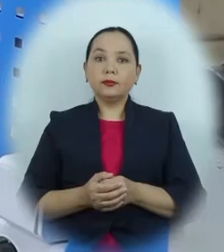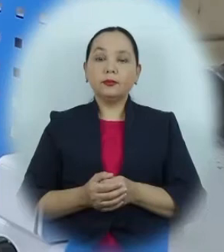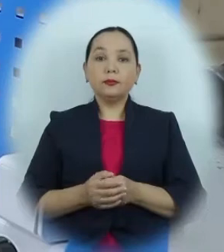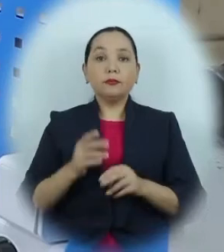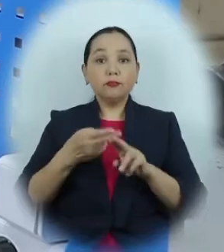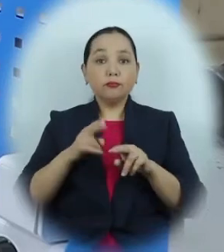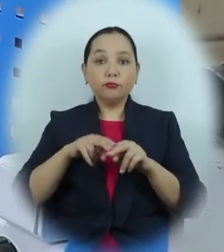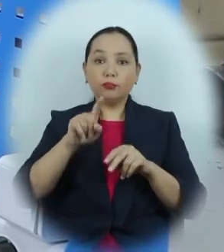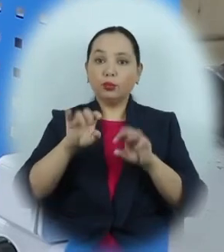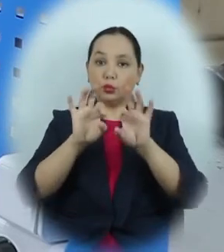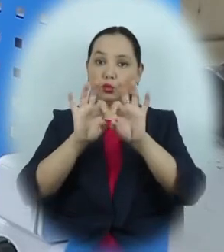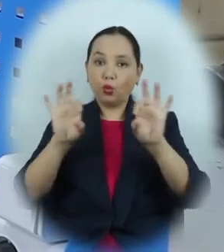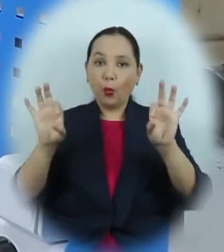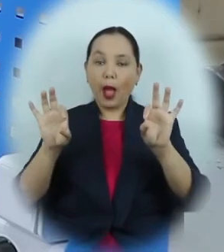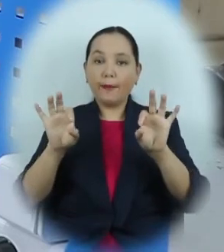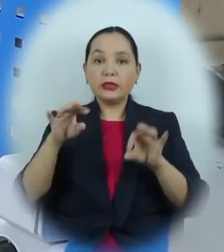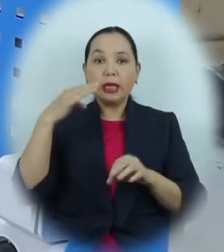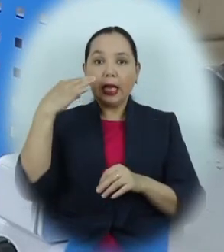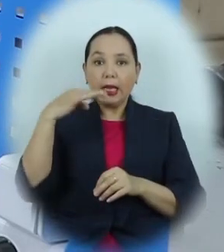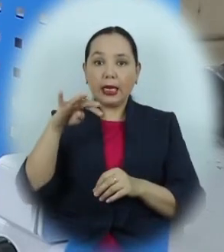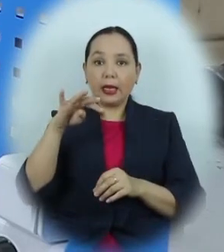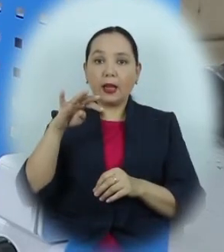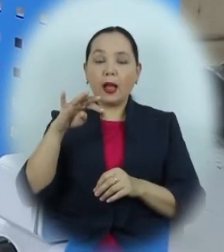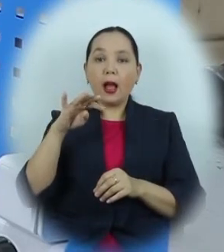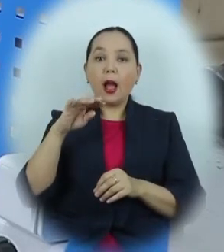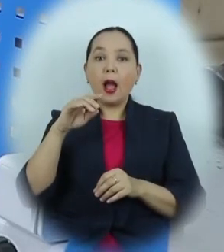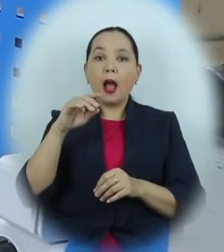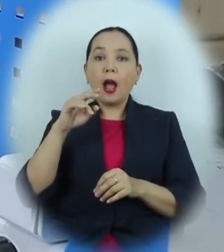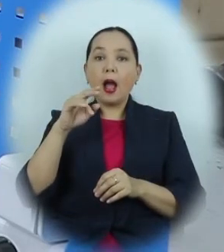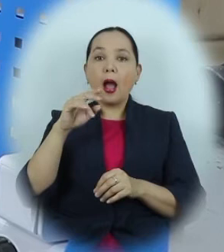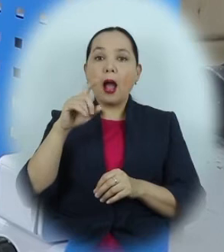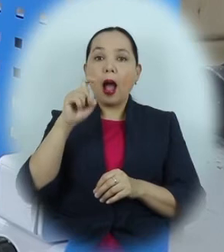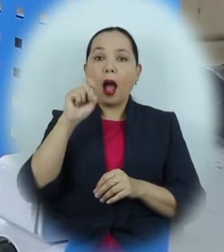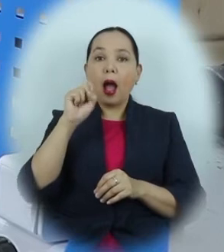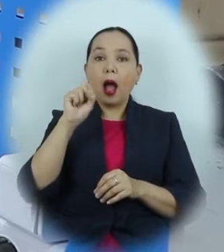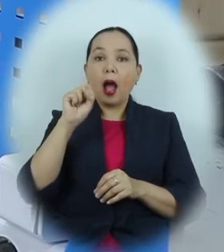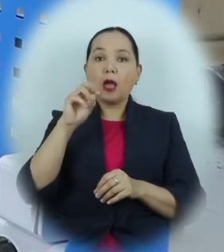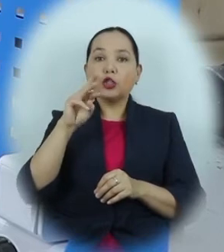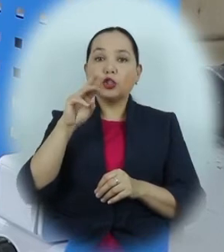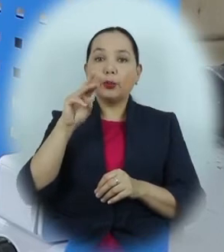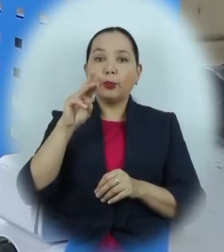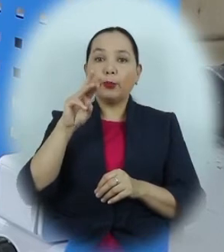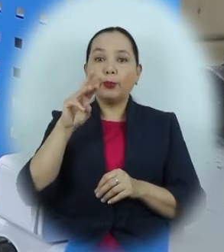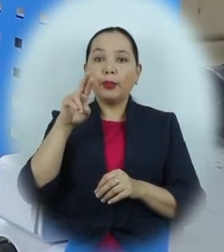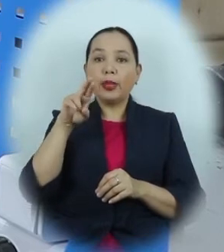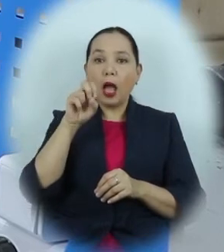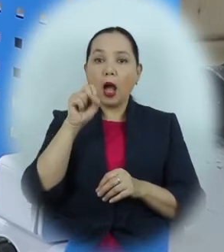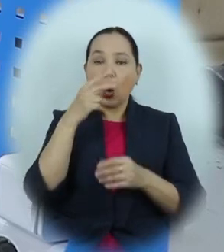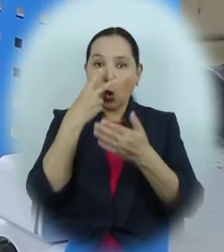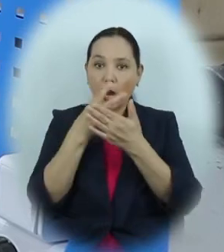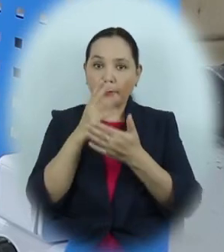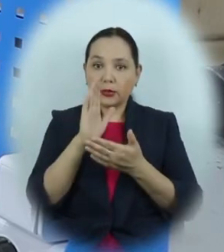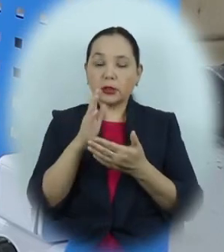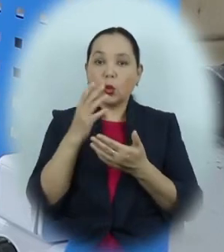Bu turbamız 40 hacimli turbamız. Buni 3 talik yordamida biz hozir